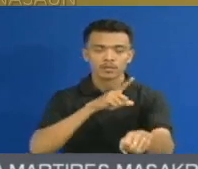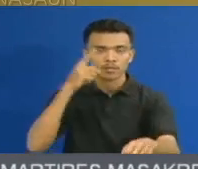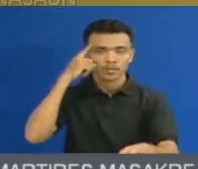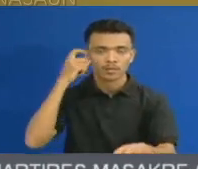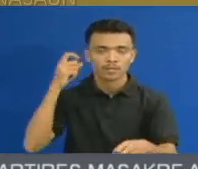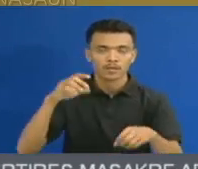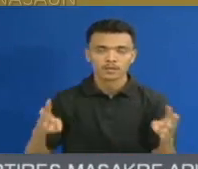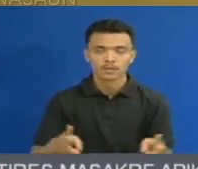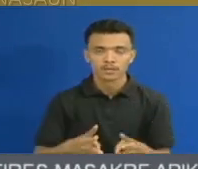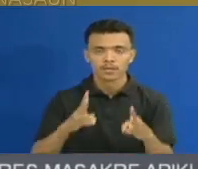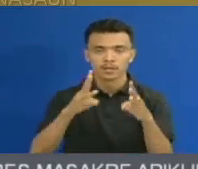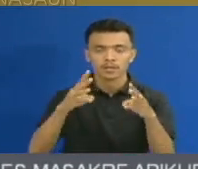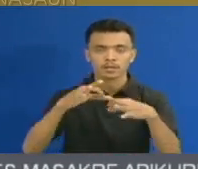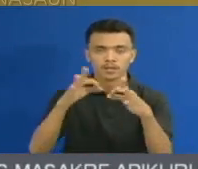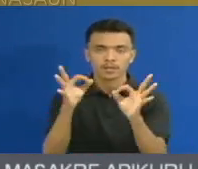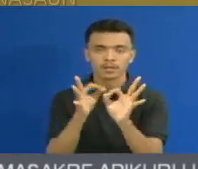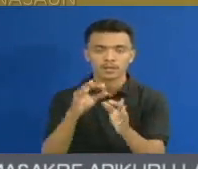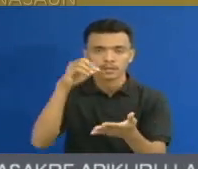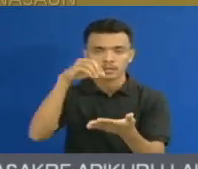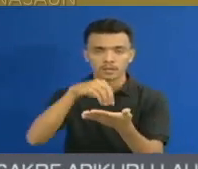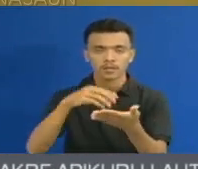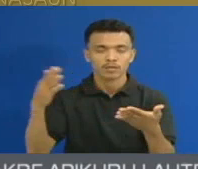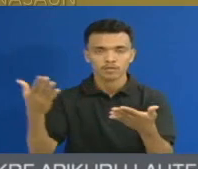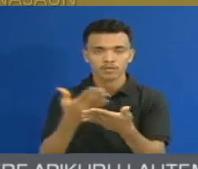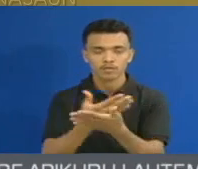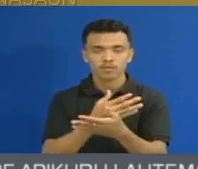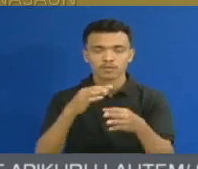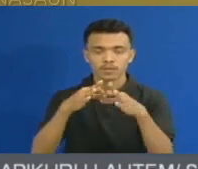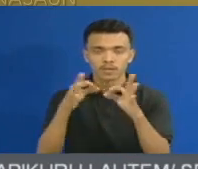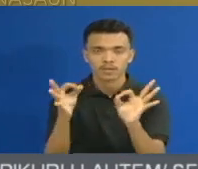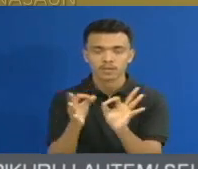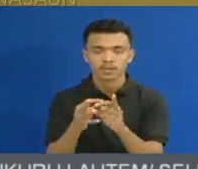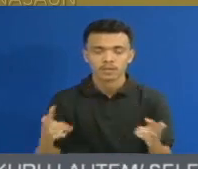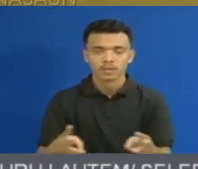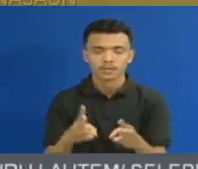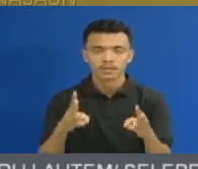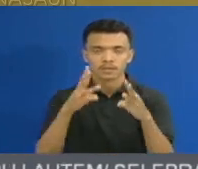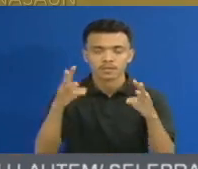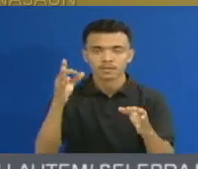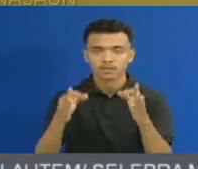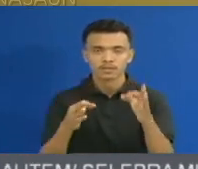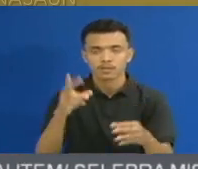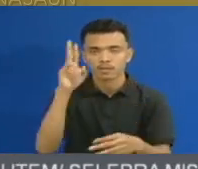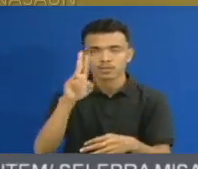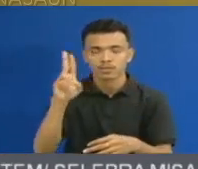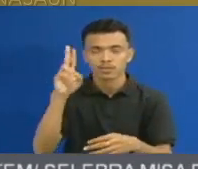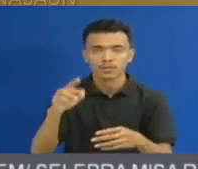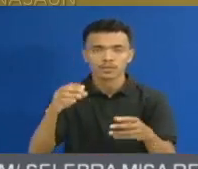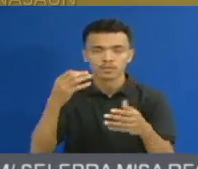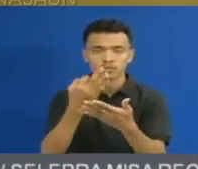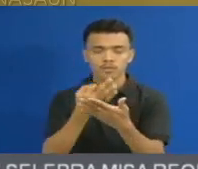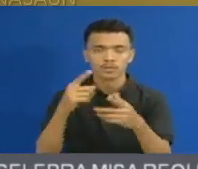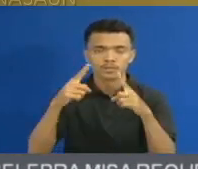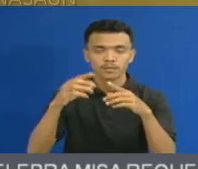MCK agor si ta ita tau fong sira ke filafale ita tau fong si istrada filafale antau ne gasus ne babe tamba ne kita para